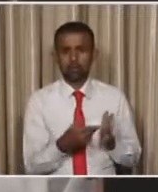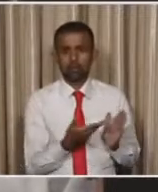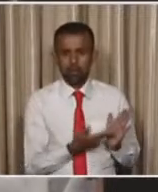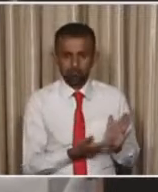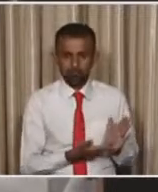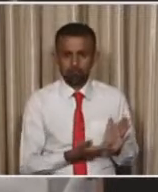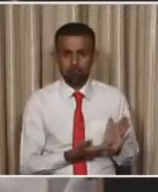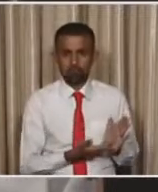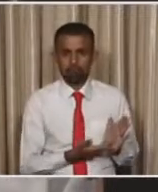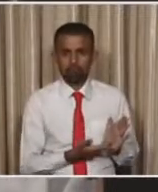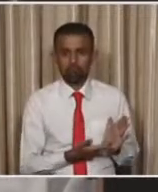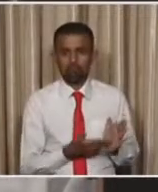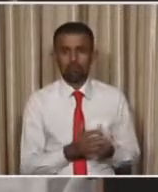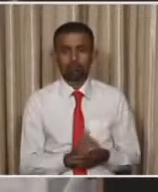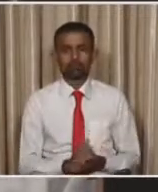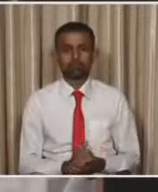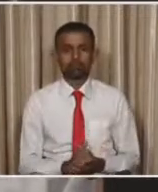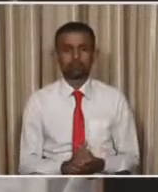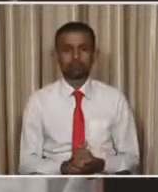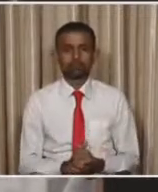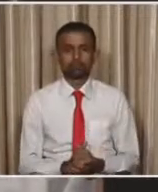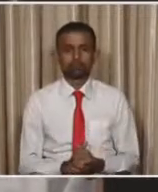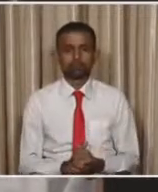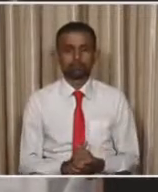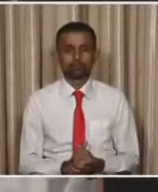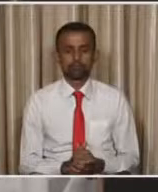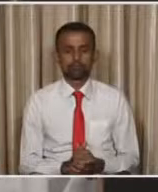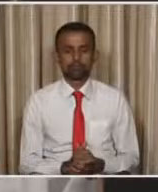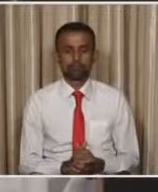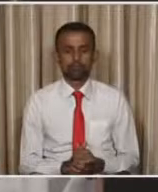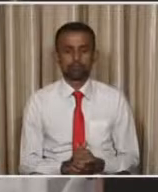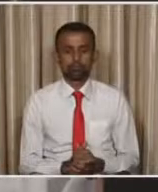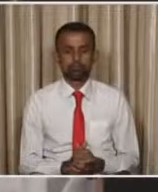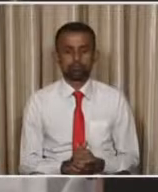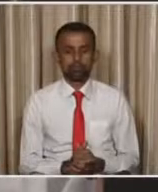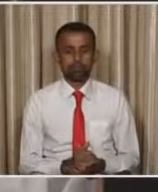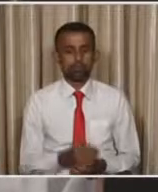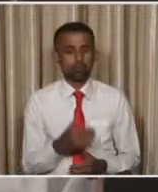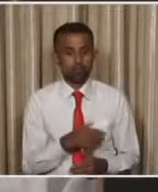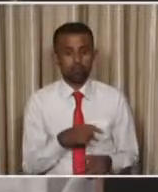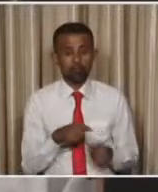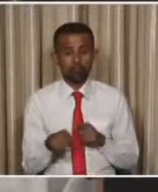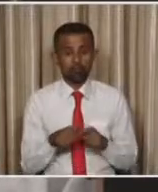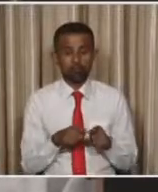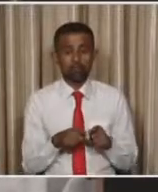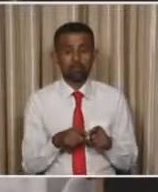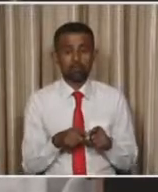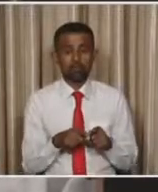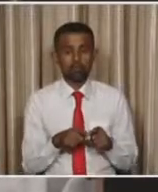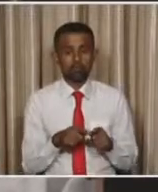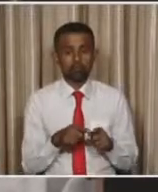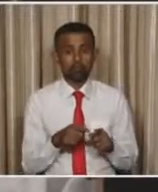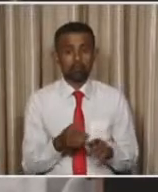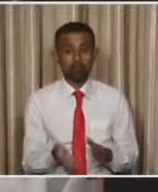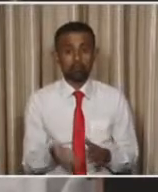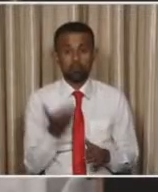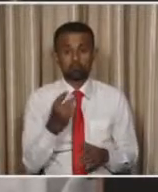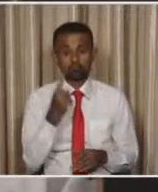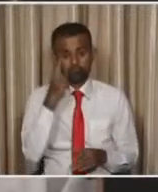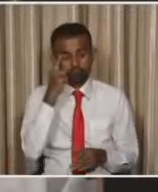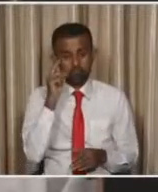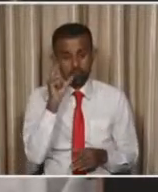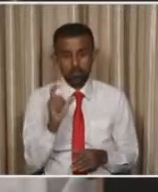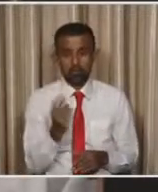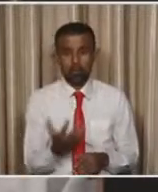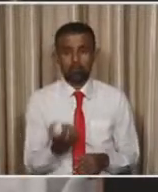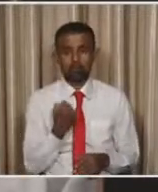and the minister who implemented it. It says, පිරිවෙන් අධ්‍යාපනය පරමාර්ථය පරියත්ති